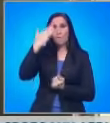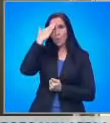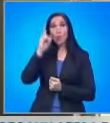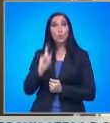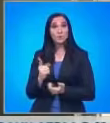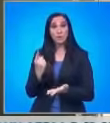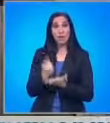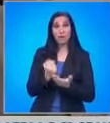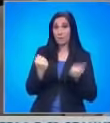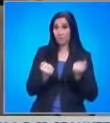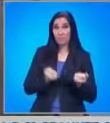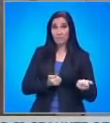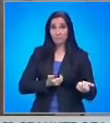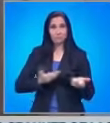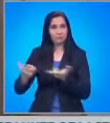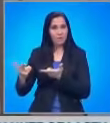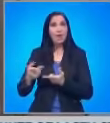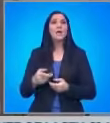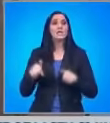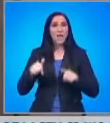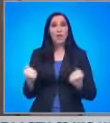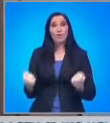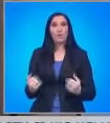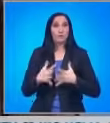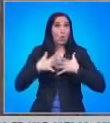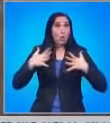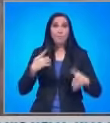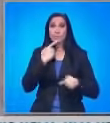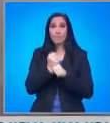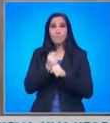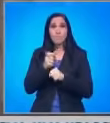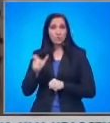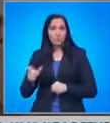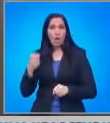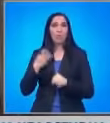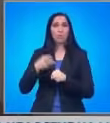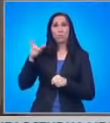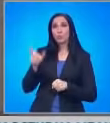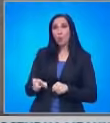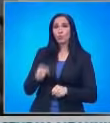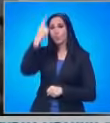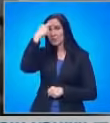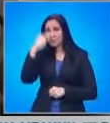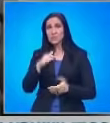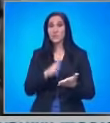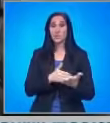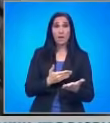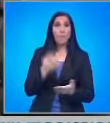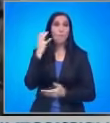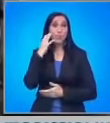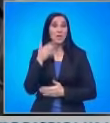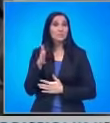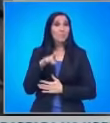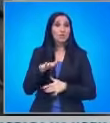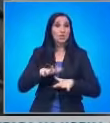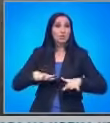се налагаше да превеждаме, но натоварването е много голямо и за персонала, и за лекарите, и за сестрите, и за санитарите. В Бургас